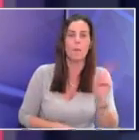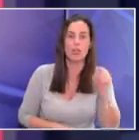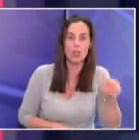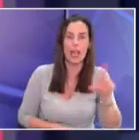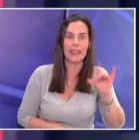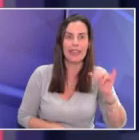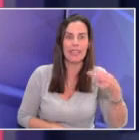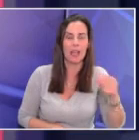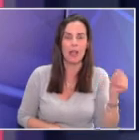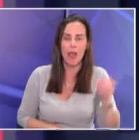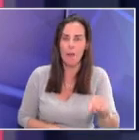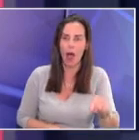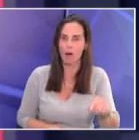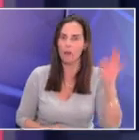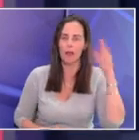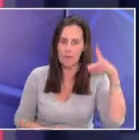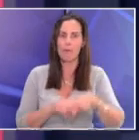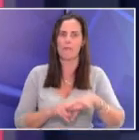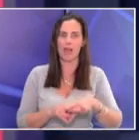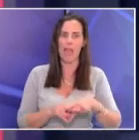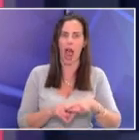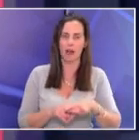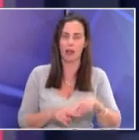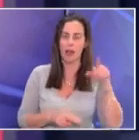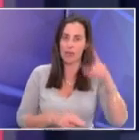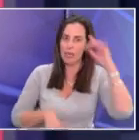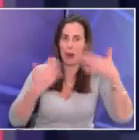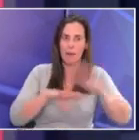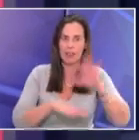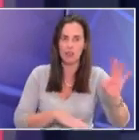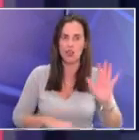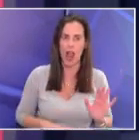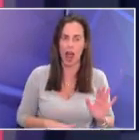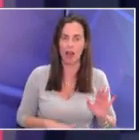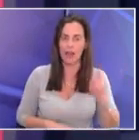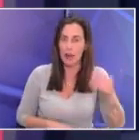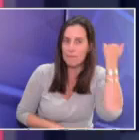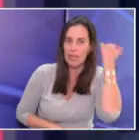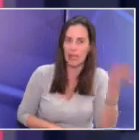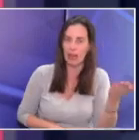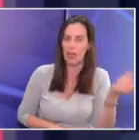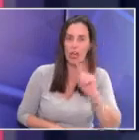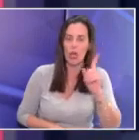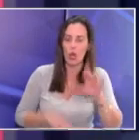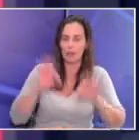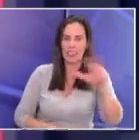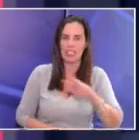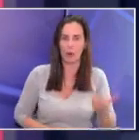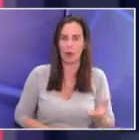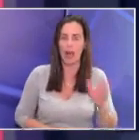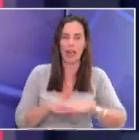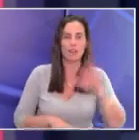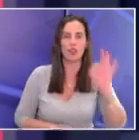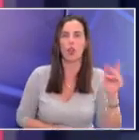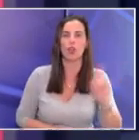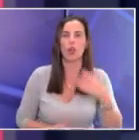שהיא באה והיא תוקעת מקלות בגלגלים, והיא התבלבלה בתפקיד שלה, היא פקידה, היא לא נבחרת ציבור. התפקיד